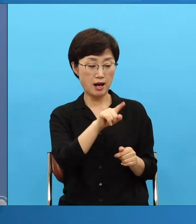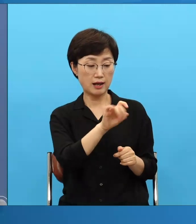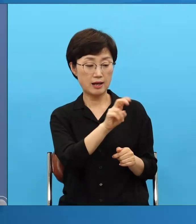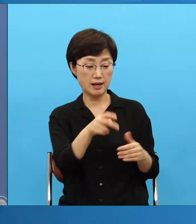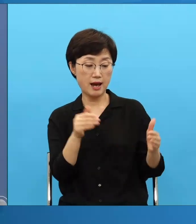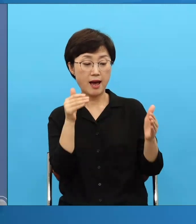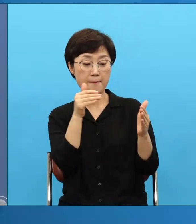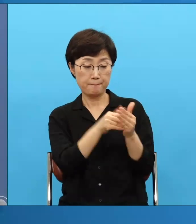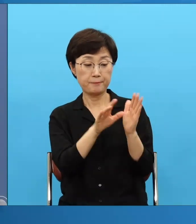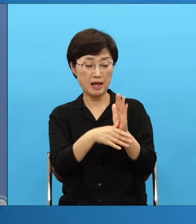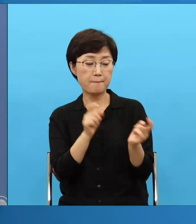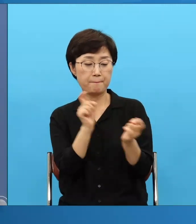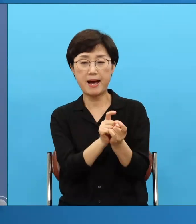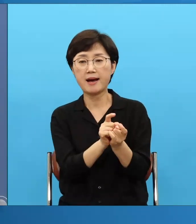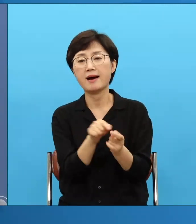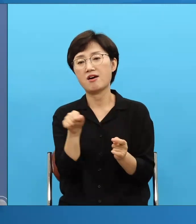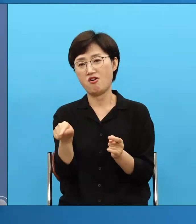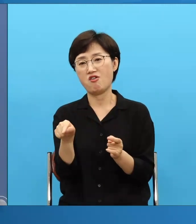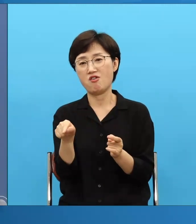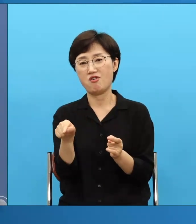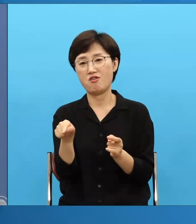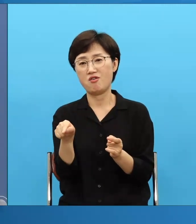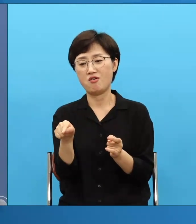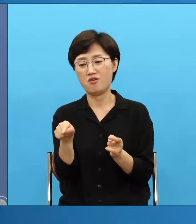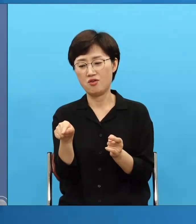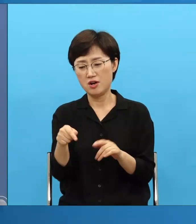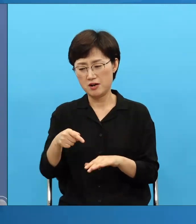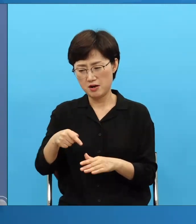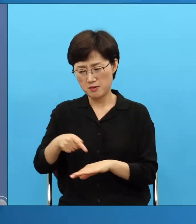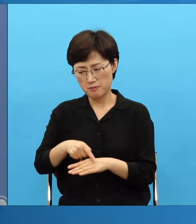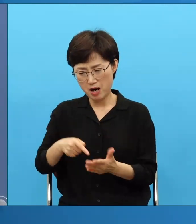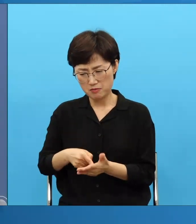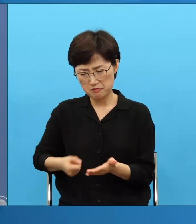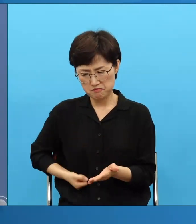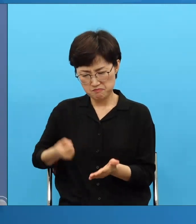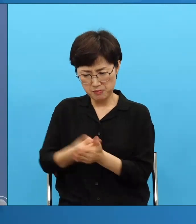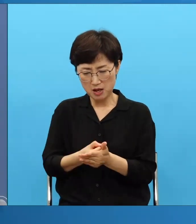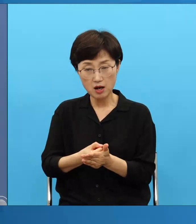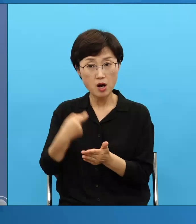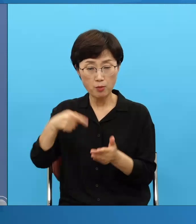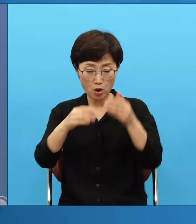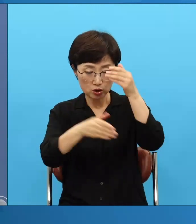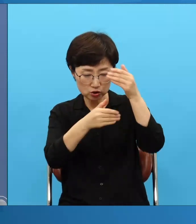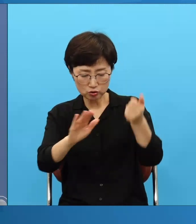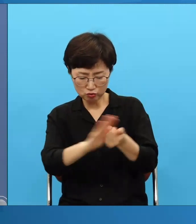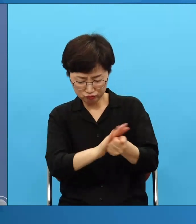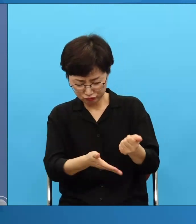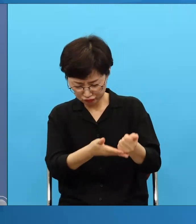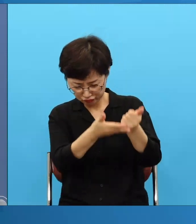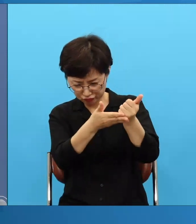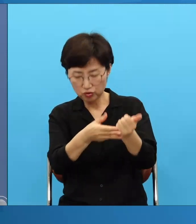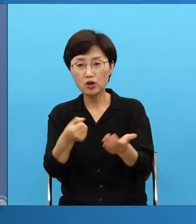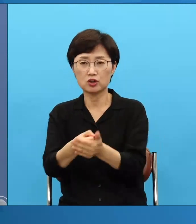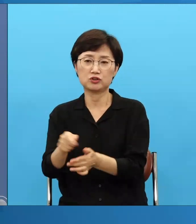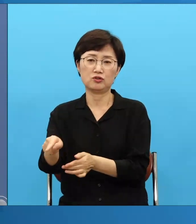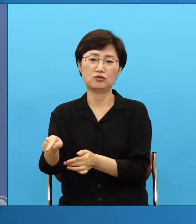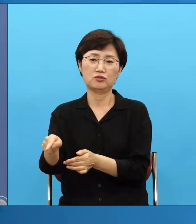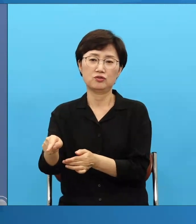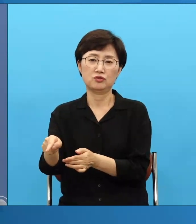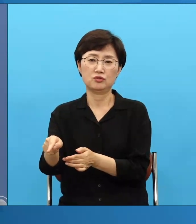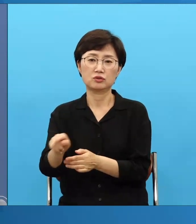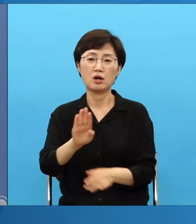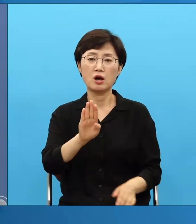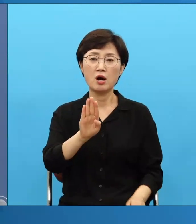섬기기로 작정한 자다. who were the first converts in Achaia and the service of people who devoted themselves in the service of the Lord. 그리고